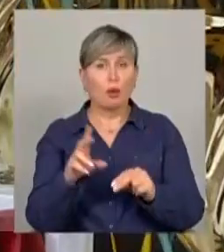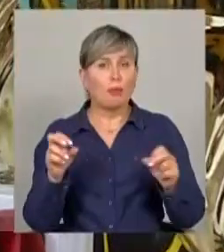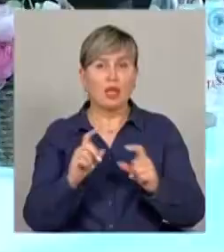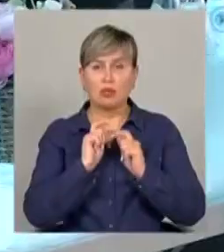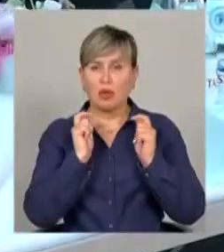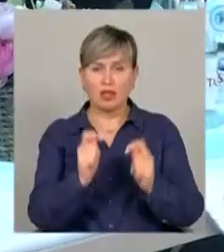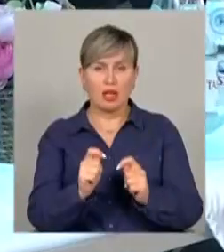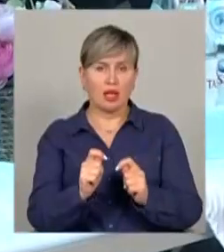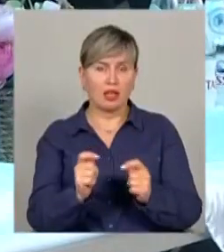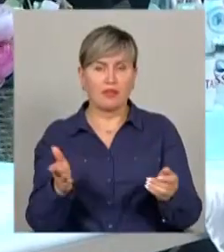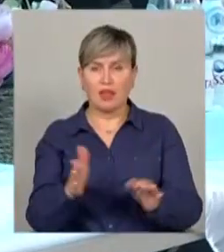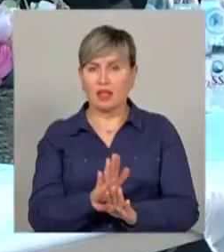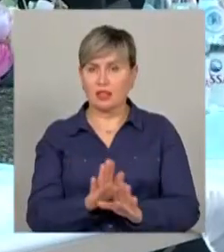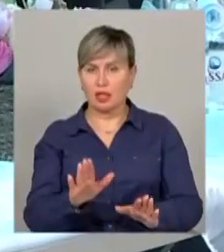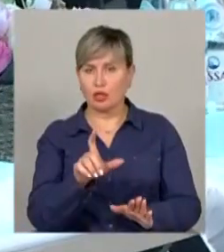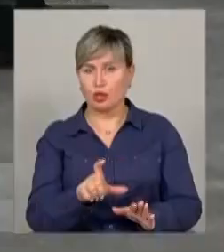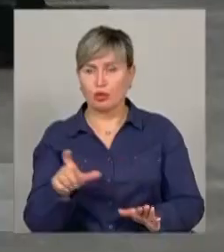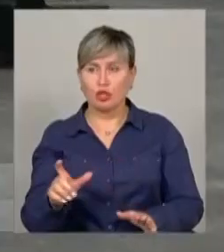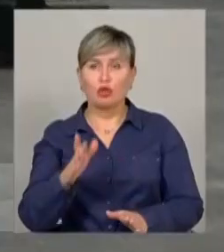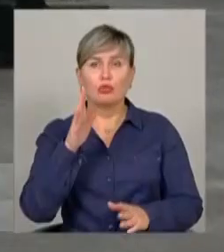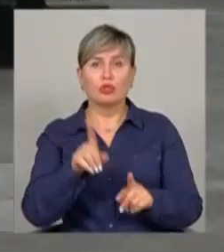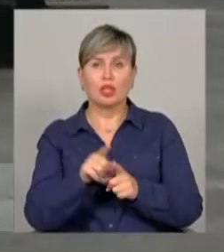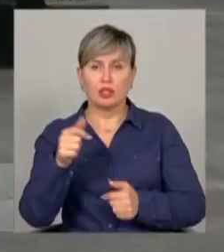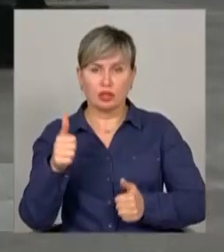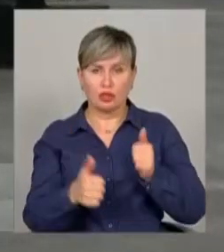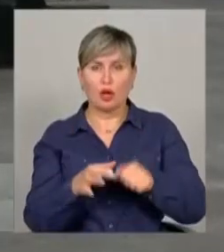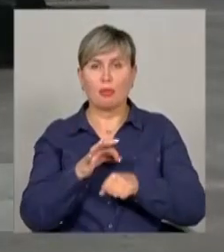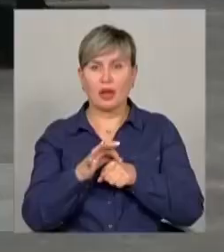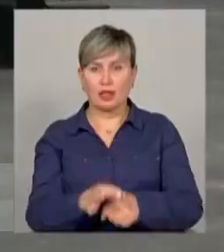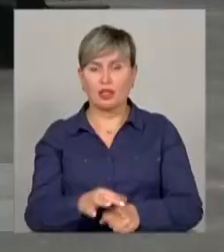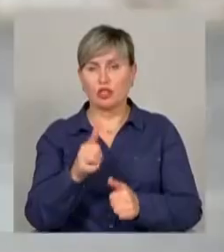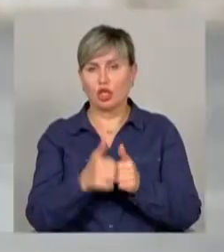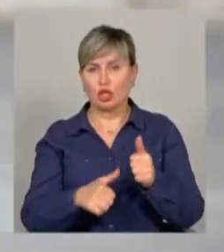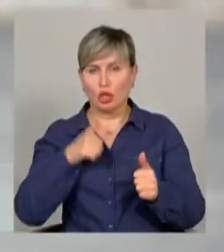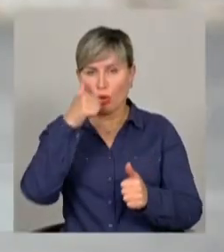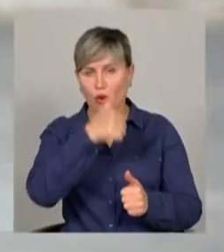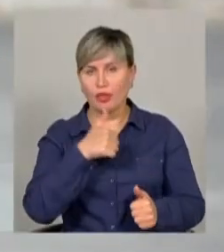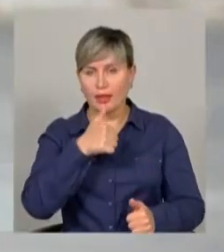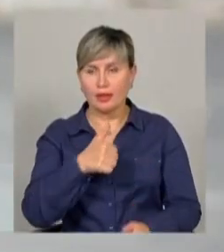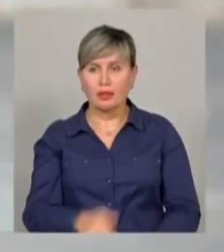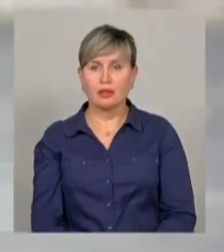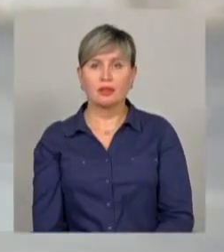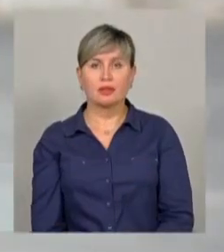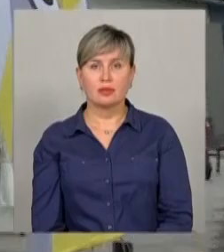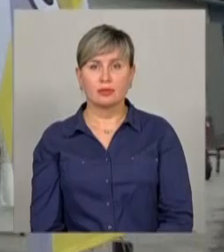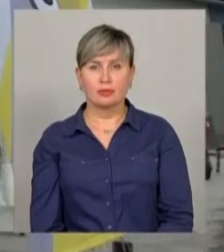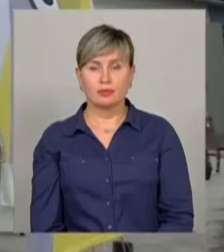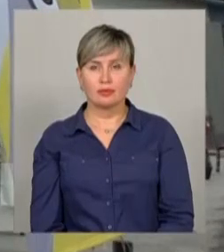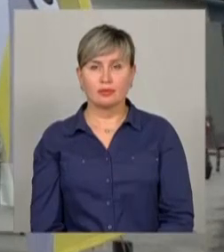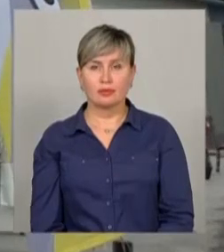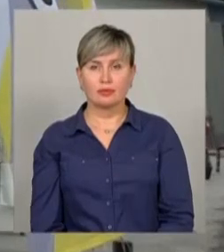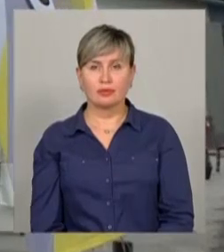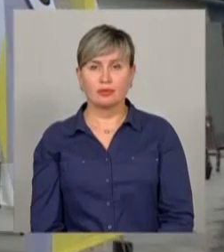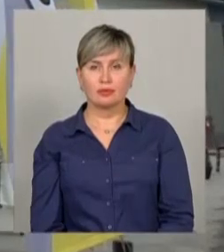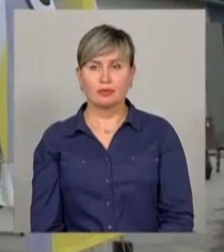не останется ни один участник. В будущем такие турниры планируется проводить ежегодно. Рустам Араубаев, Гульмарал Исатказа, Арсен